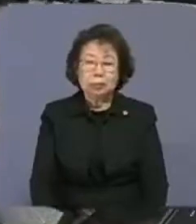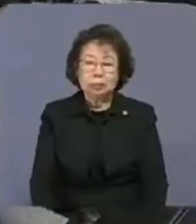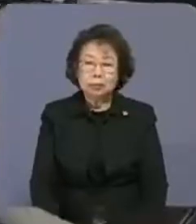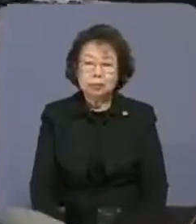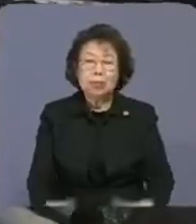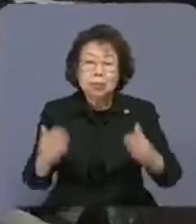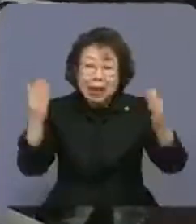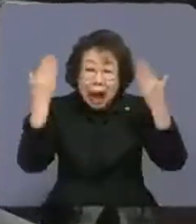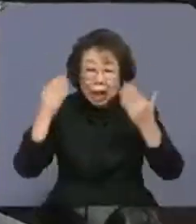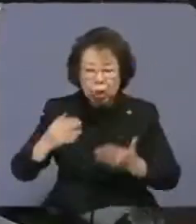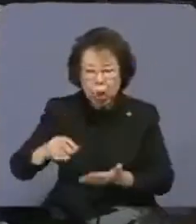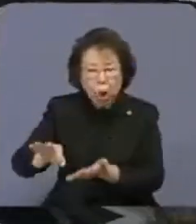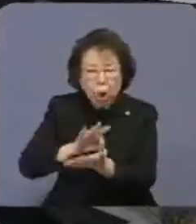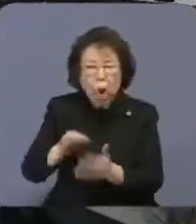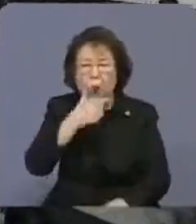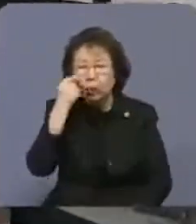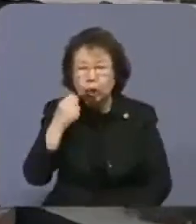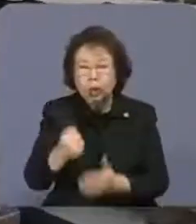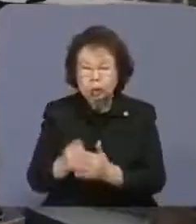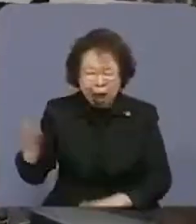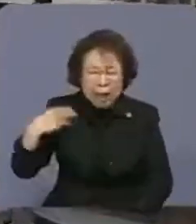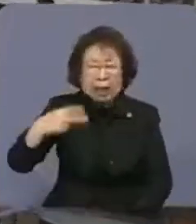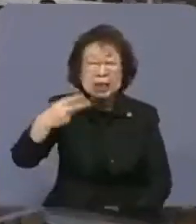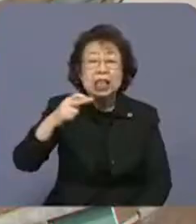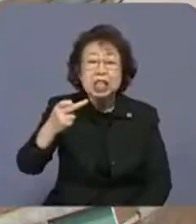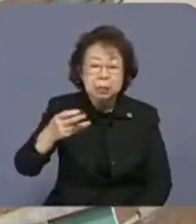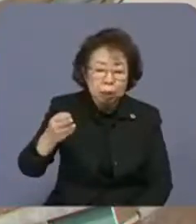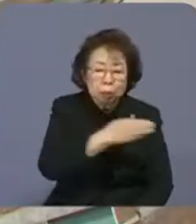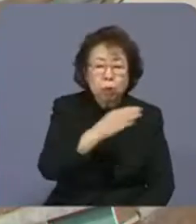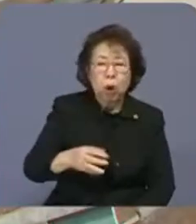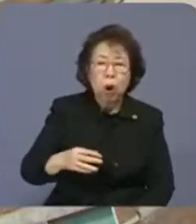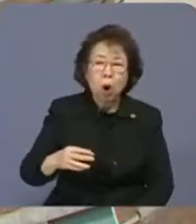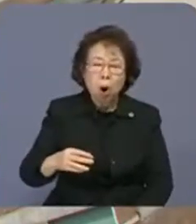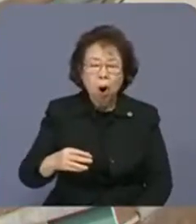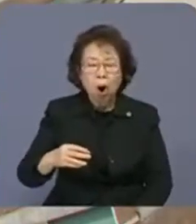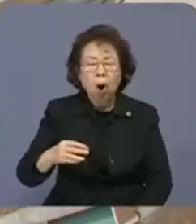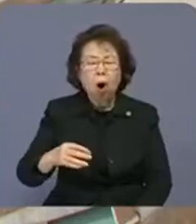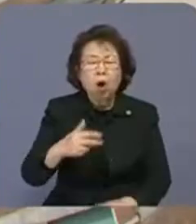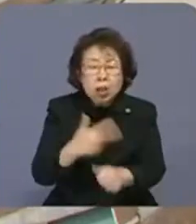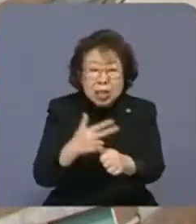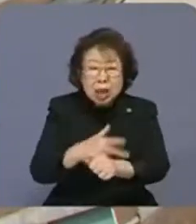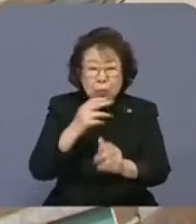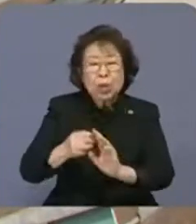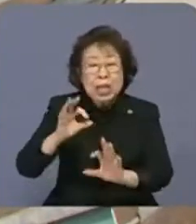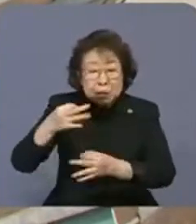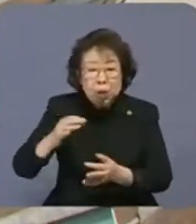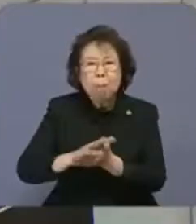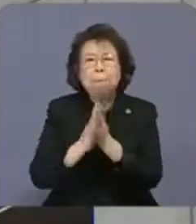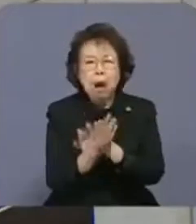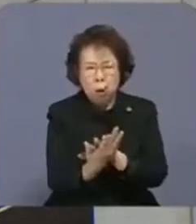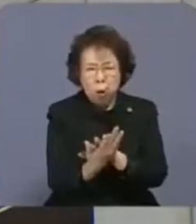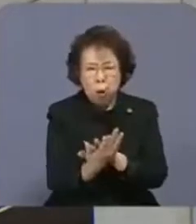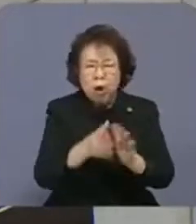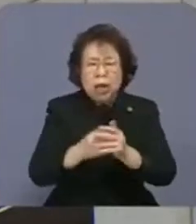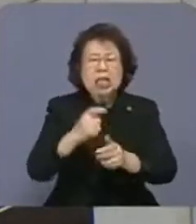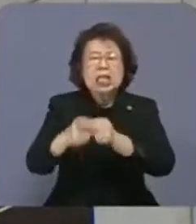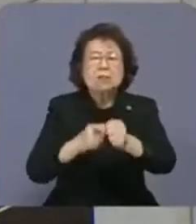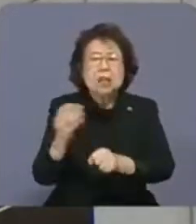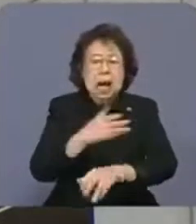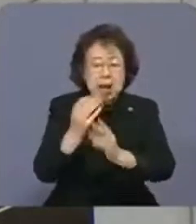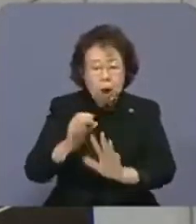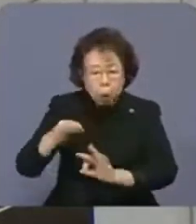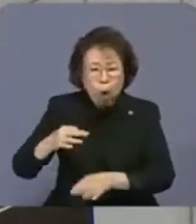학교 재정 악화를 이유로 지난 2012년부터 호봉제 교직원들의 임금 제도 를 변경한 뒤 10년 가까이